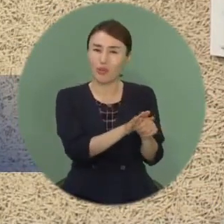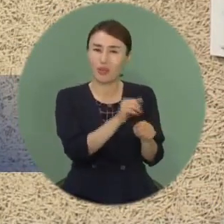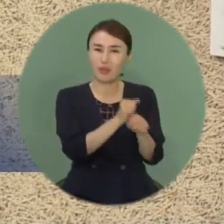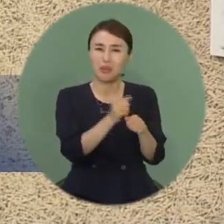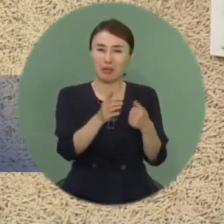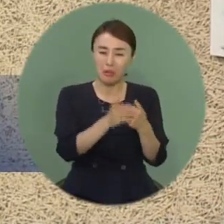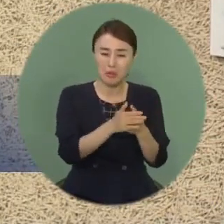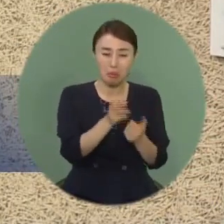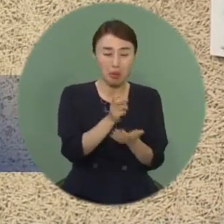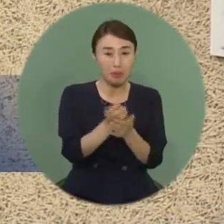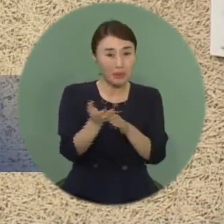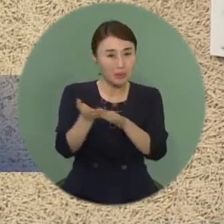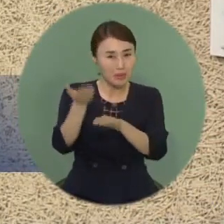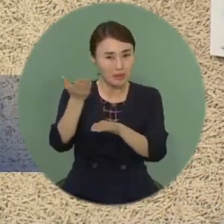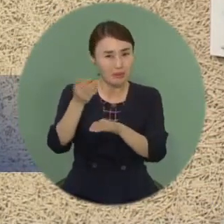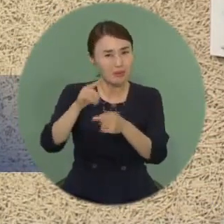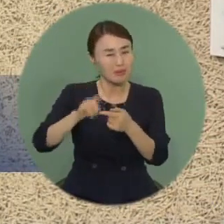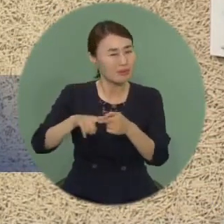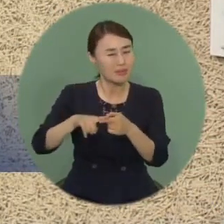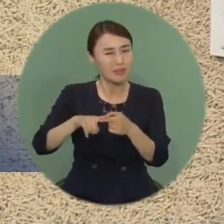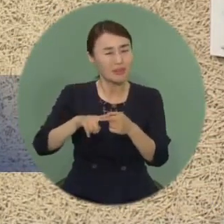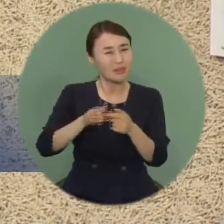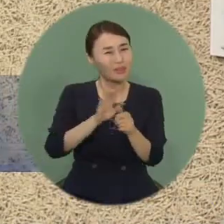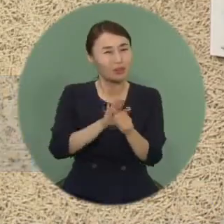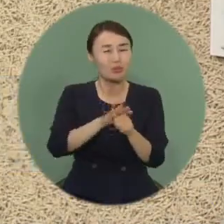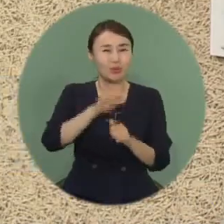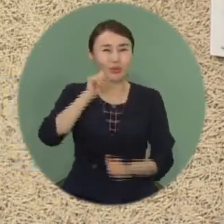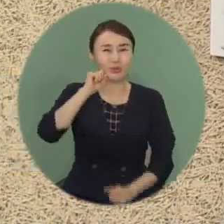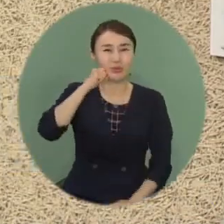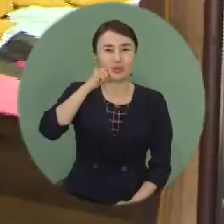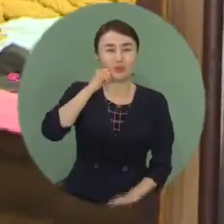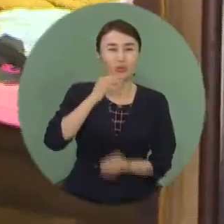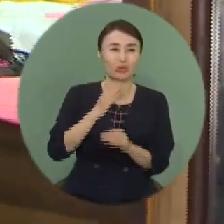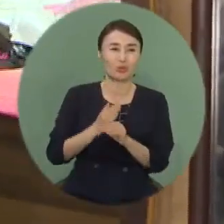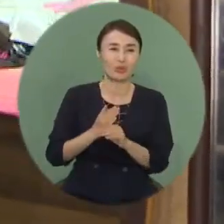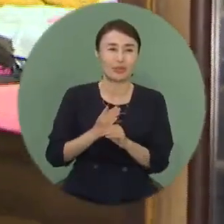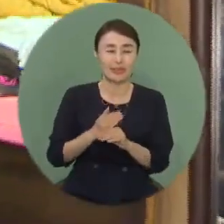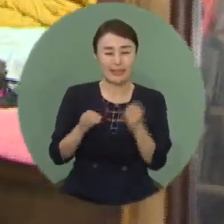때문에 법 이상에 대해서는 지원하기가 조금 어